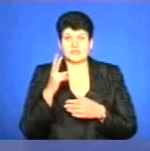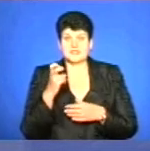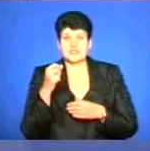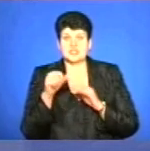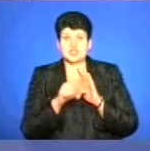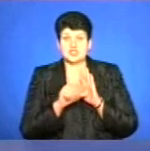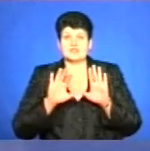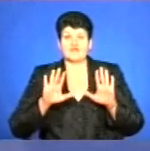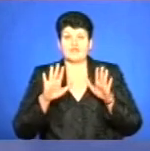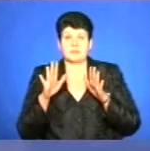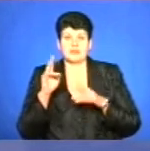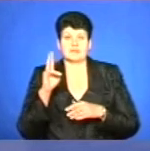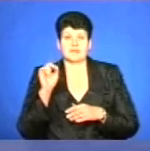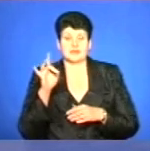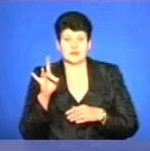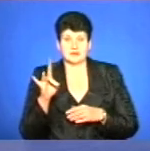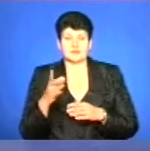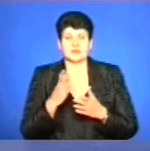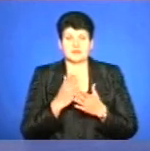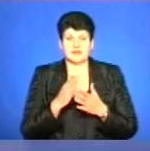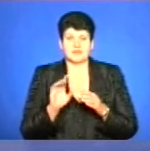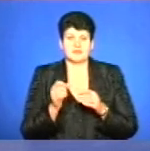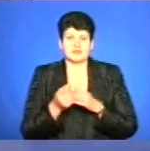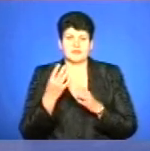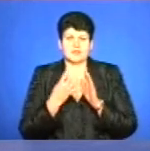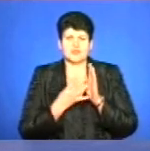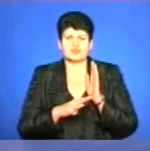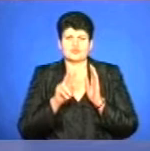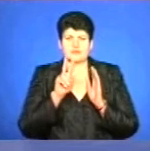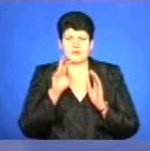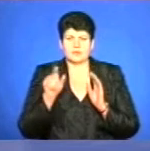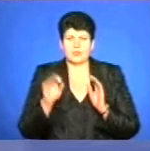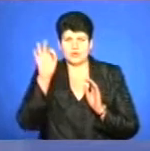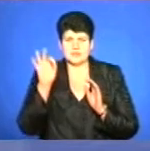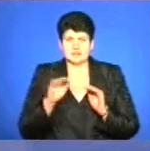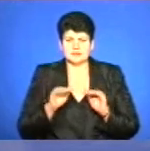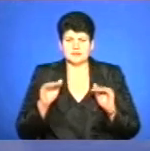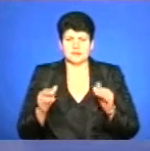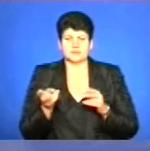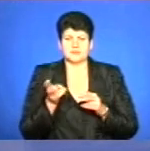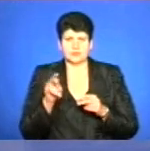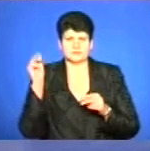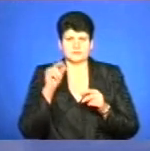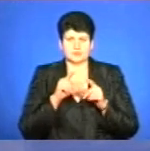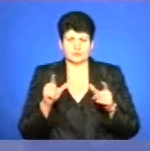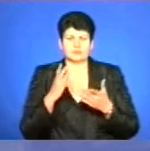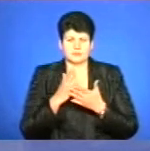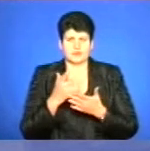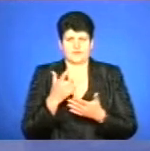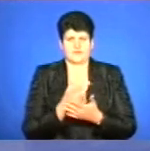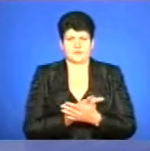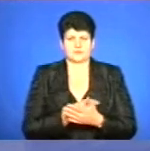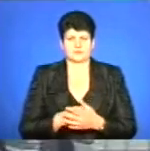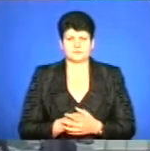кору, також 8 спалахів захворювання. 92% дітей, які відвідують заклади освіти, вакциновані. Детальніше у